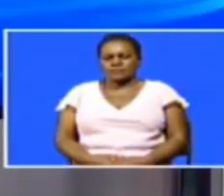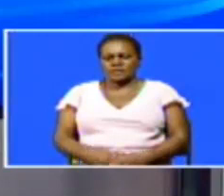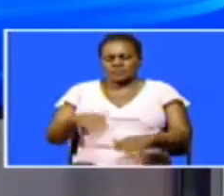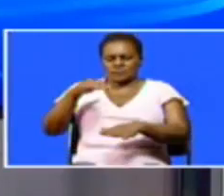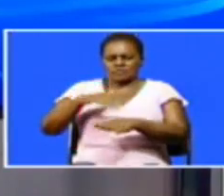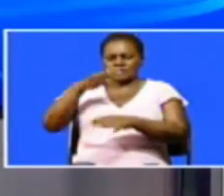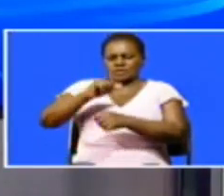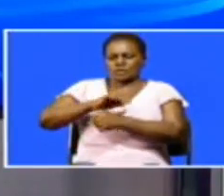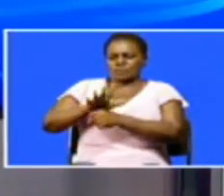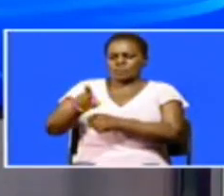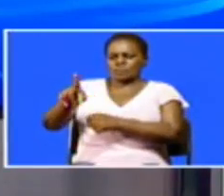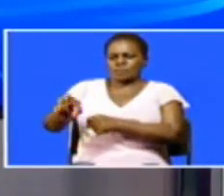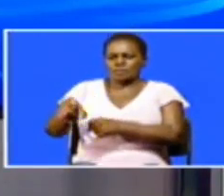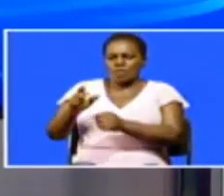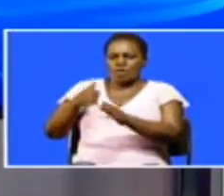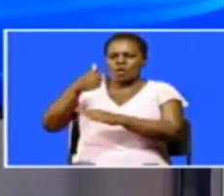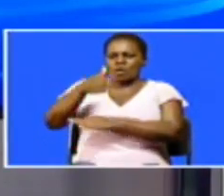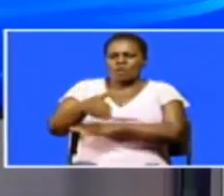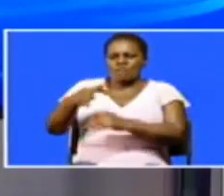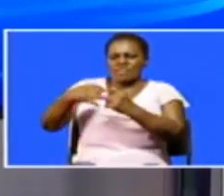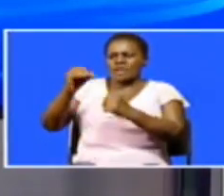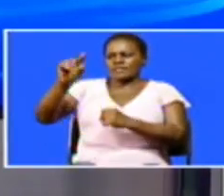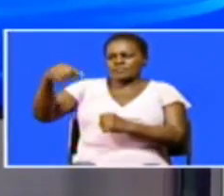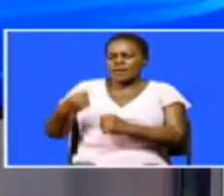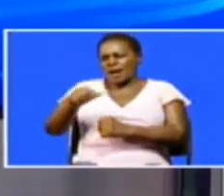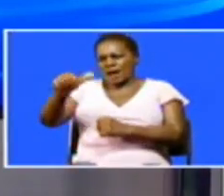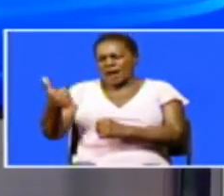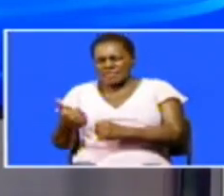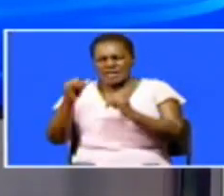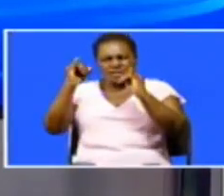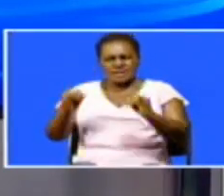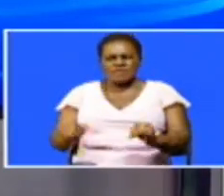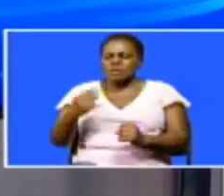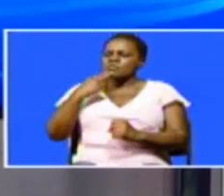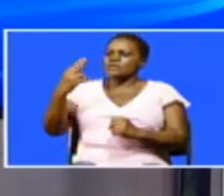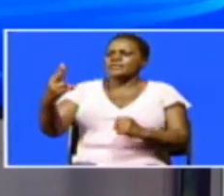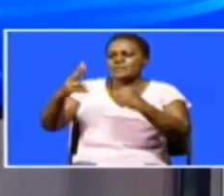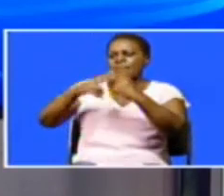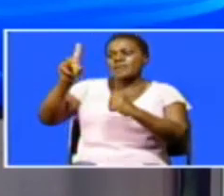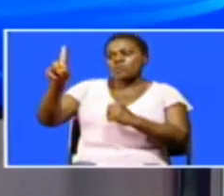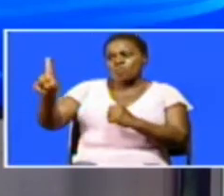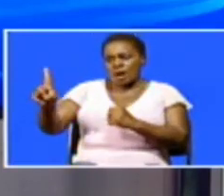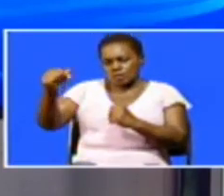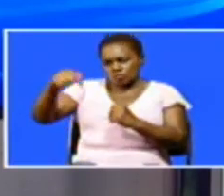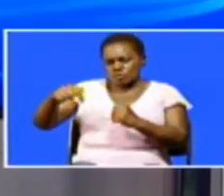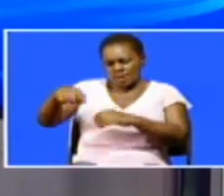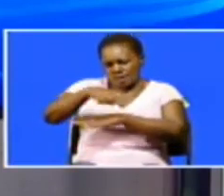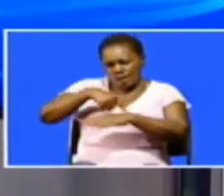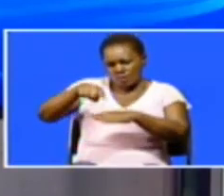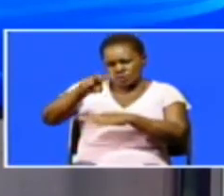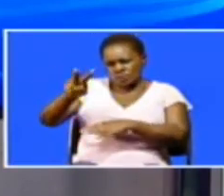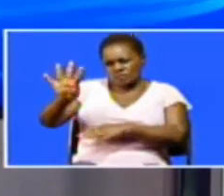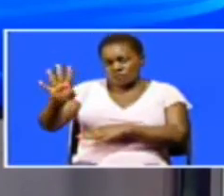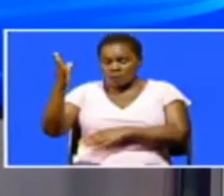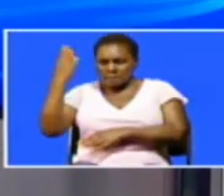Maambukizi ya virusi vya korona sasa yamepita 30,000 baada ya visa vingine vipya 271 kurekodiwa kwa muda wa saa